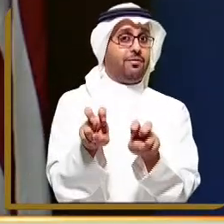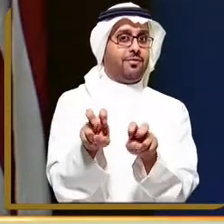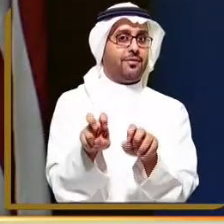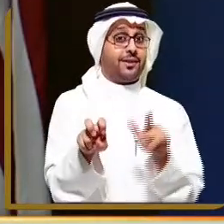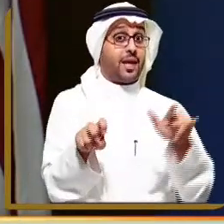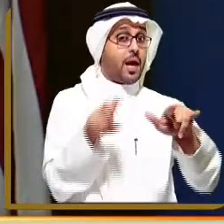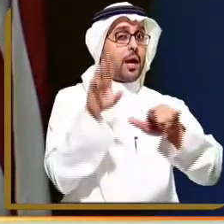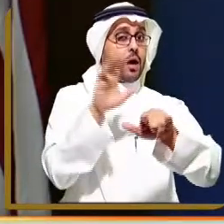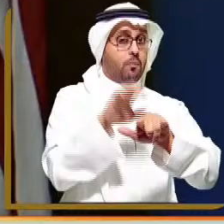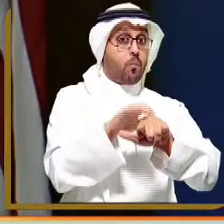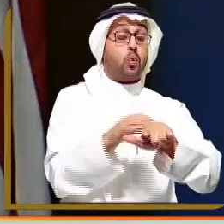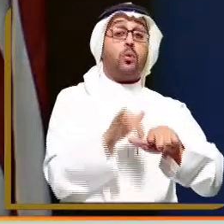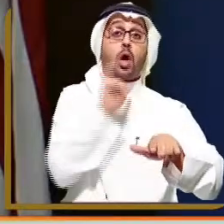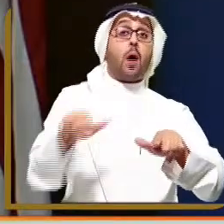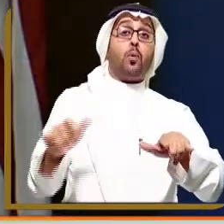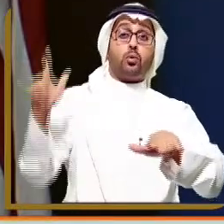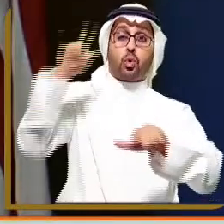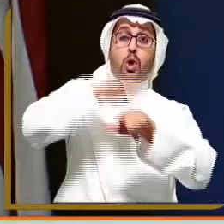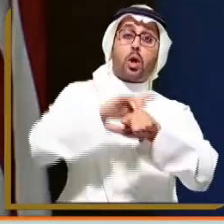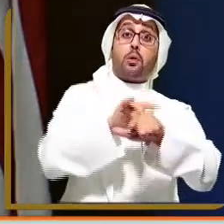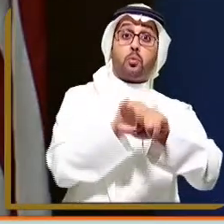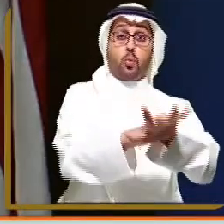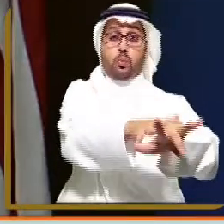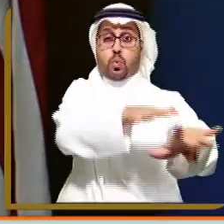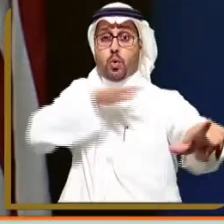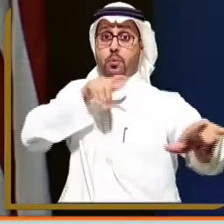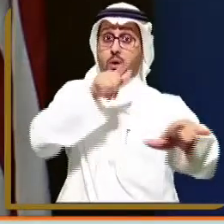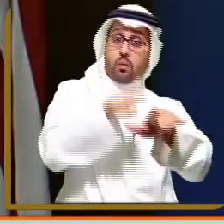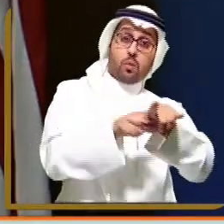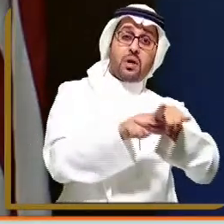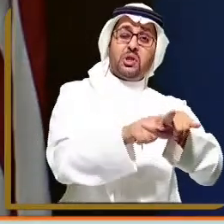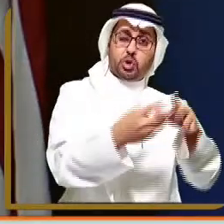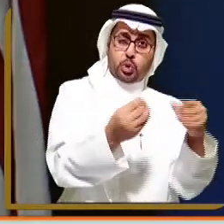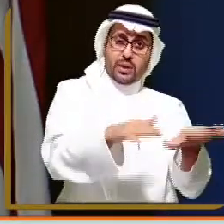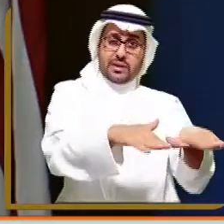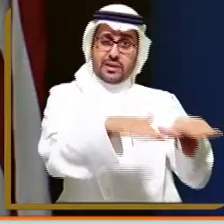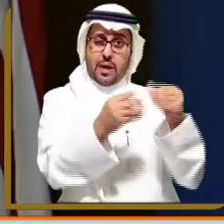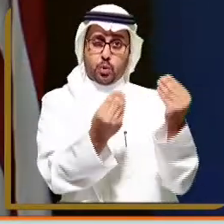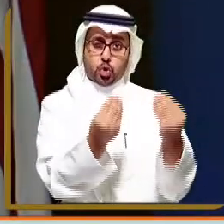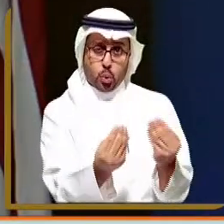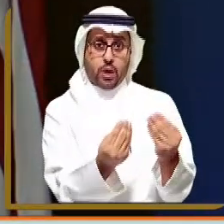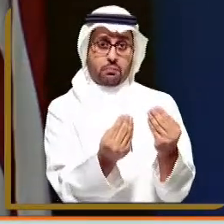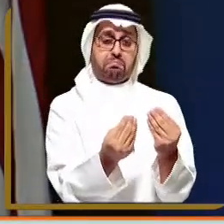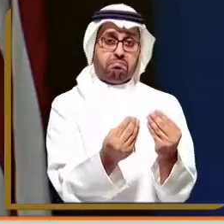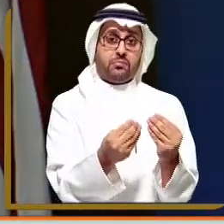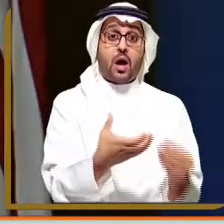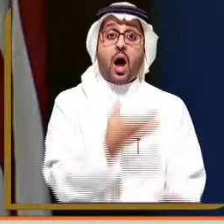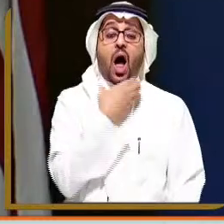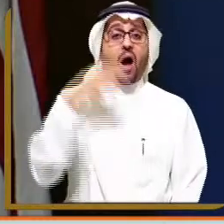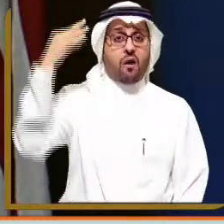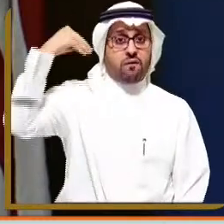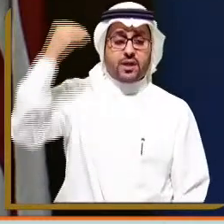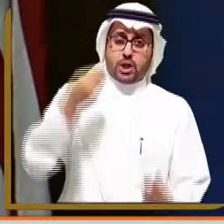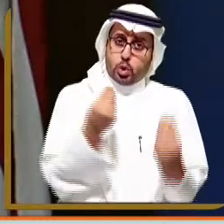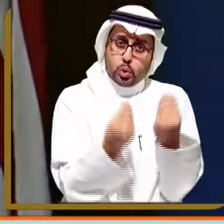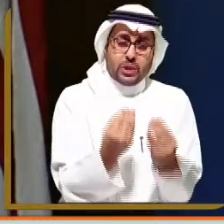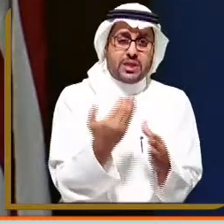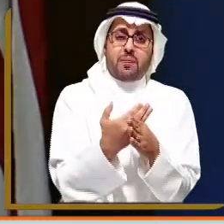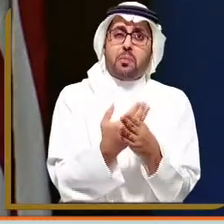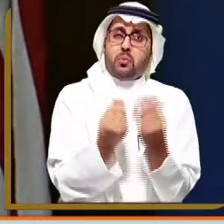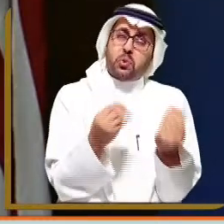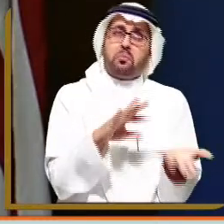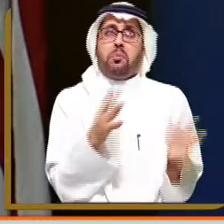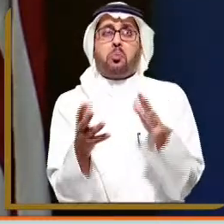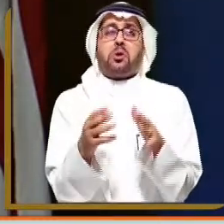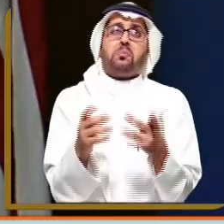وكانت دول حلف الأطلسي قد أعلنت أنها ستباشر سحب قواتها المنتشرة في إطار مهمة التحالف في أفغانستان